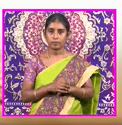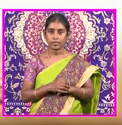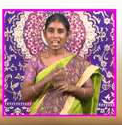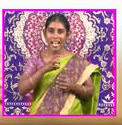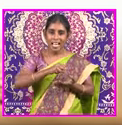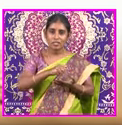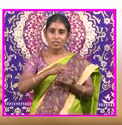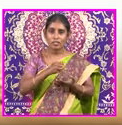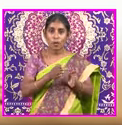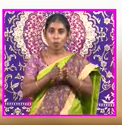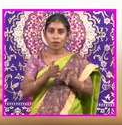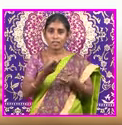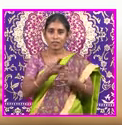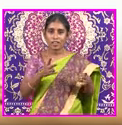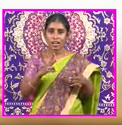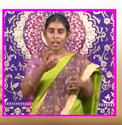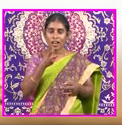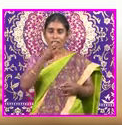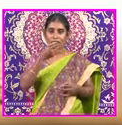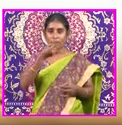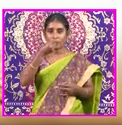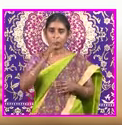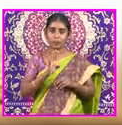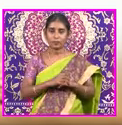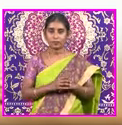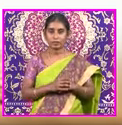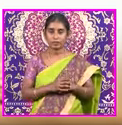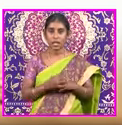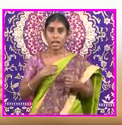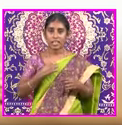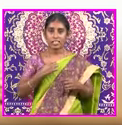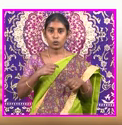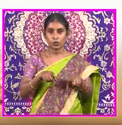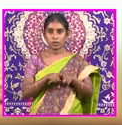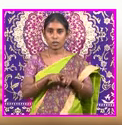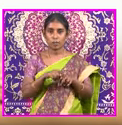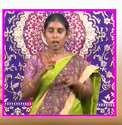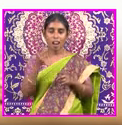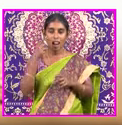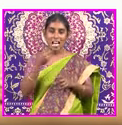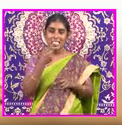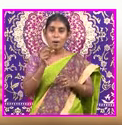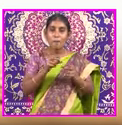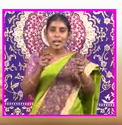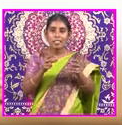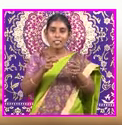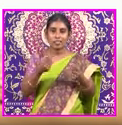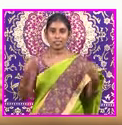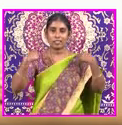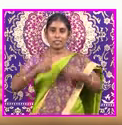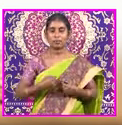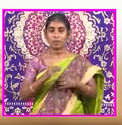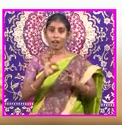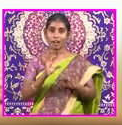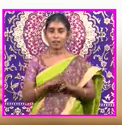மோர், தர்பூசணி இது போன்ற பழங்களை உட்கொள்வோம். அதே போல ஆடை உடுத்துவதிலும் பருத்தி ஆடைகளுக்கு முன்னுரிமை அளிப்போம். இன்னொரு